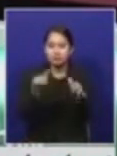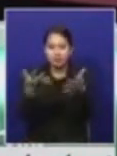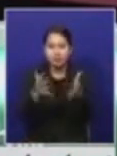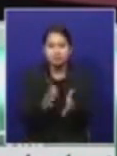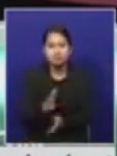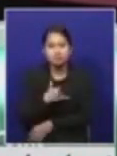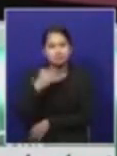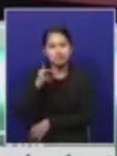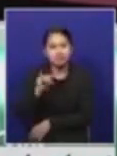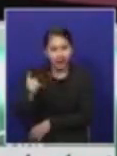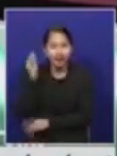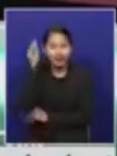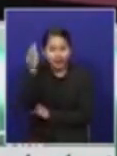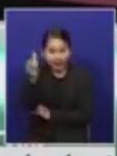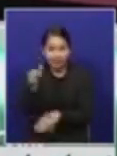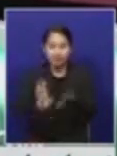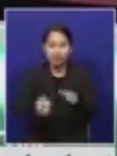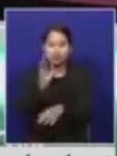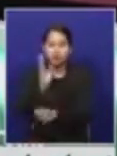คนยังไม่ได้รับการดูแลและนมก็จะเข้ามาอีกประมาณ200-300